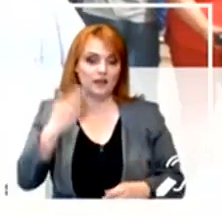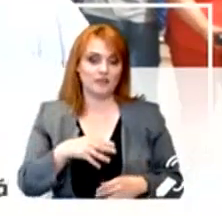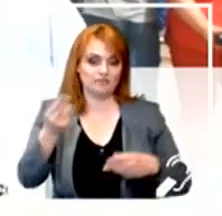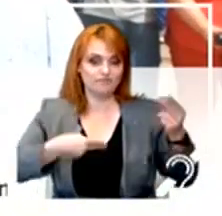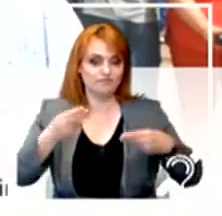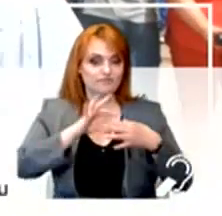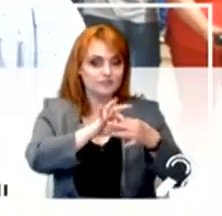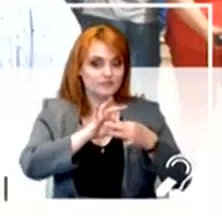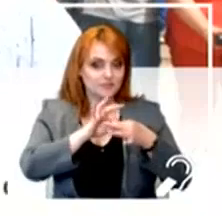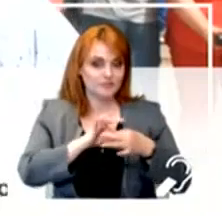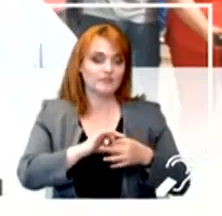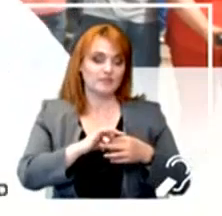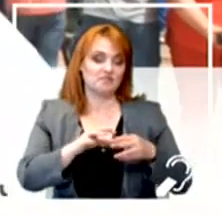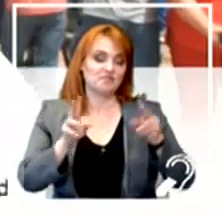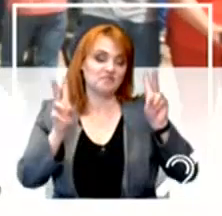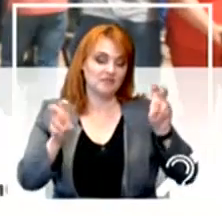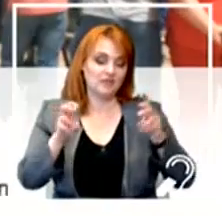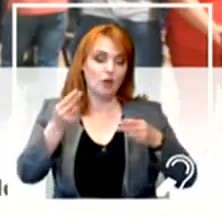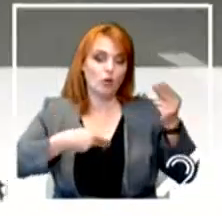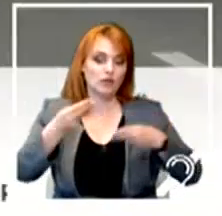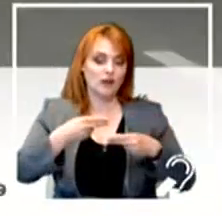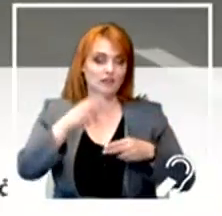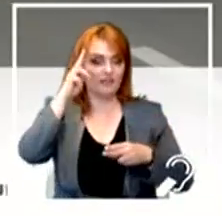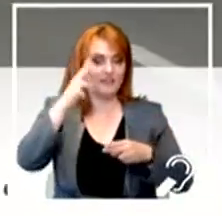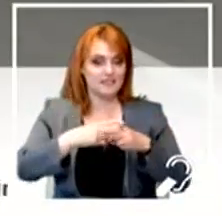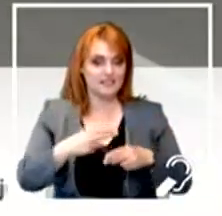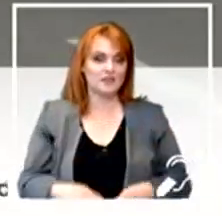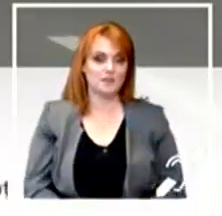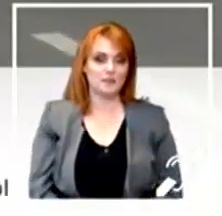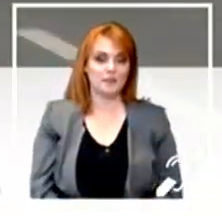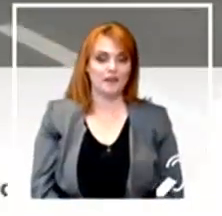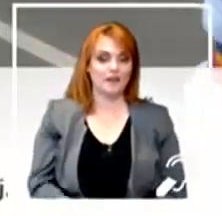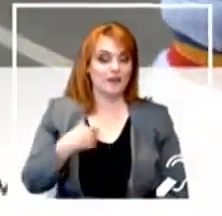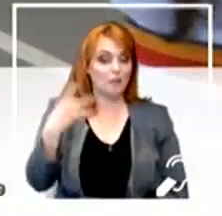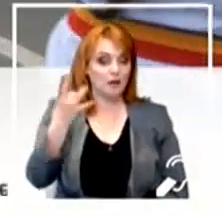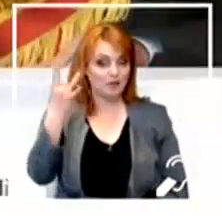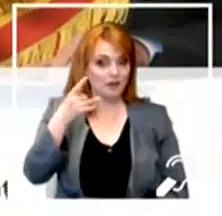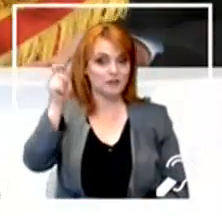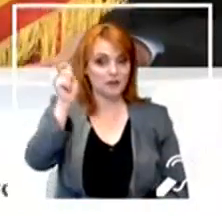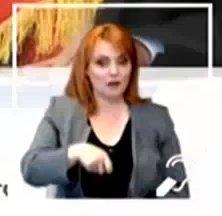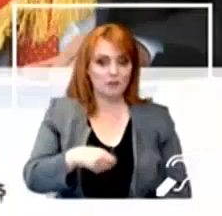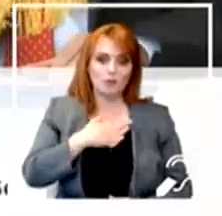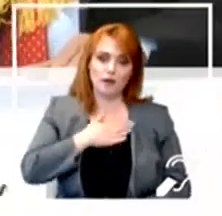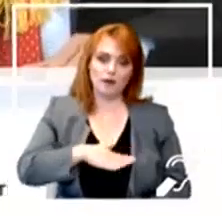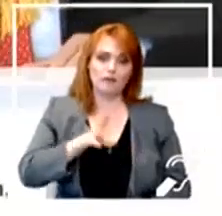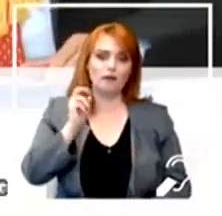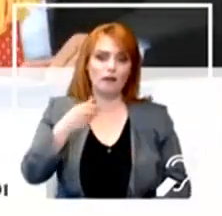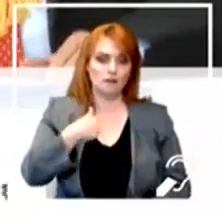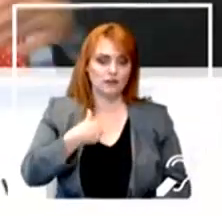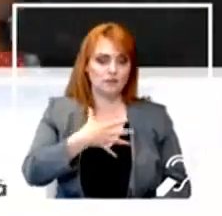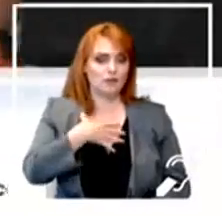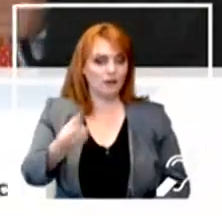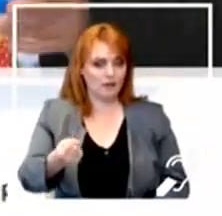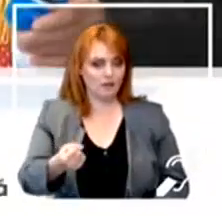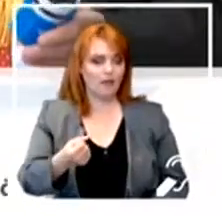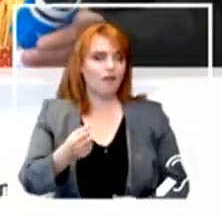la un festival în Republica Moldova și sunt profund impresionat. Îmi se face părul găin așa de ospitalitatea care am fost primiți. Acordul de înfrățire